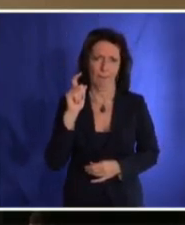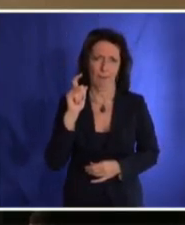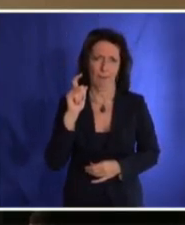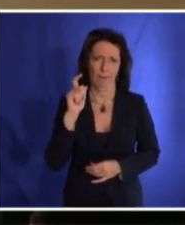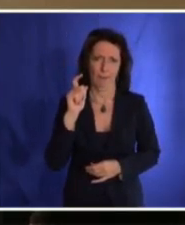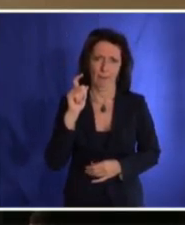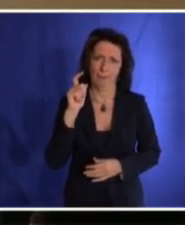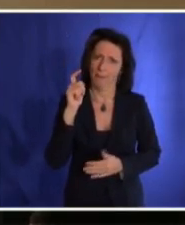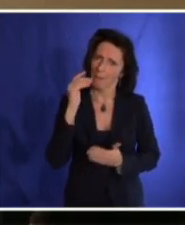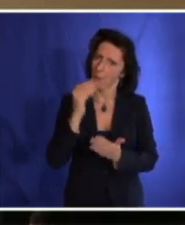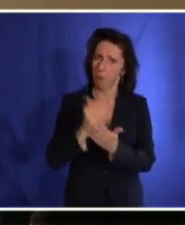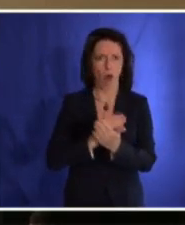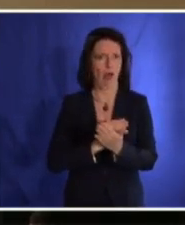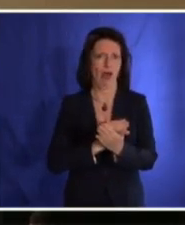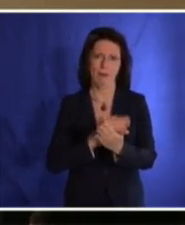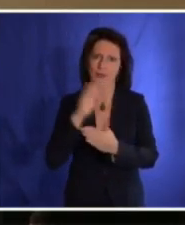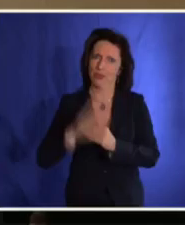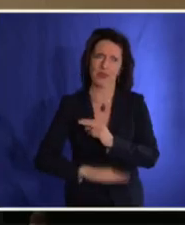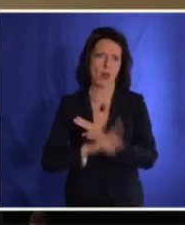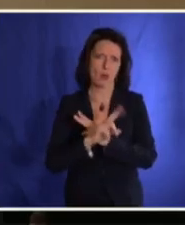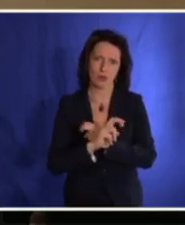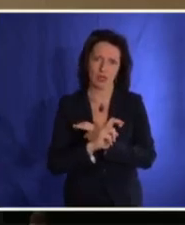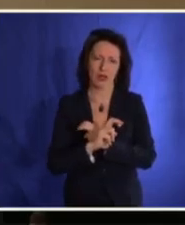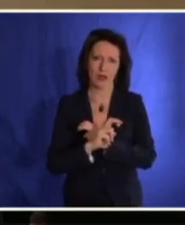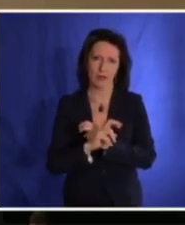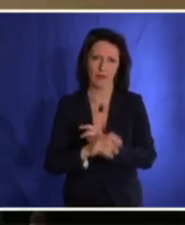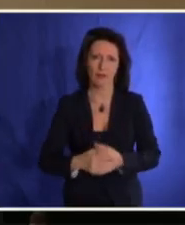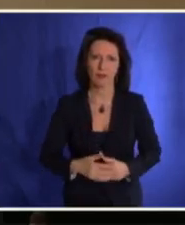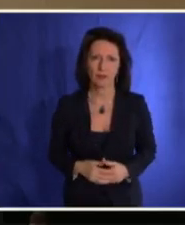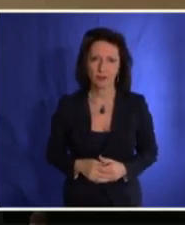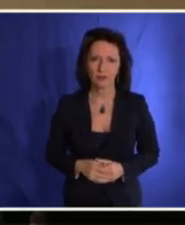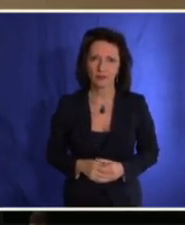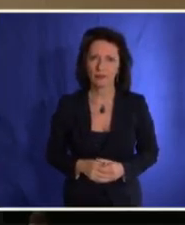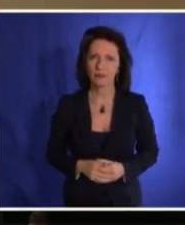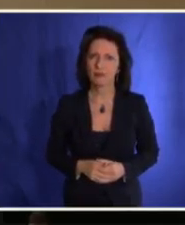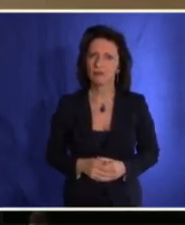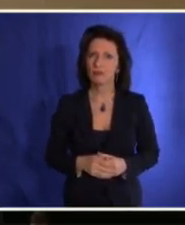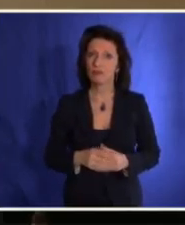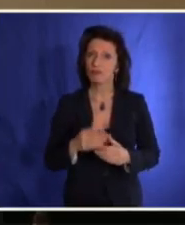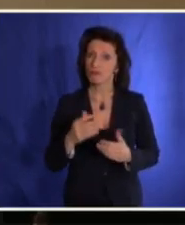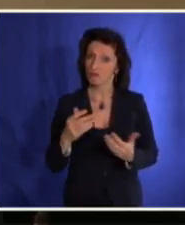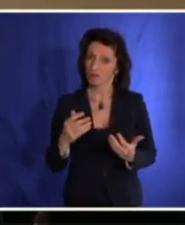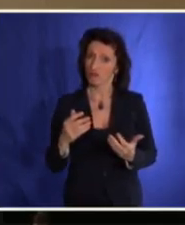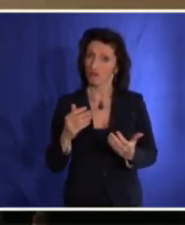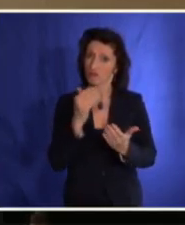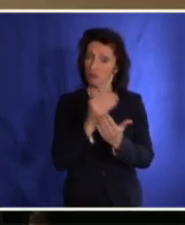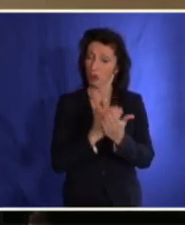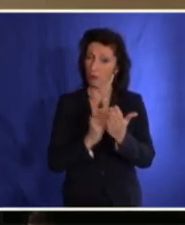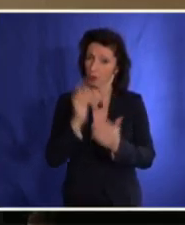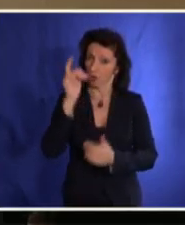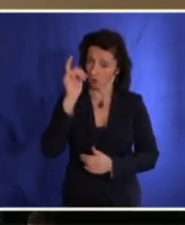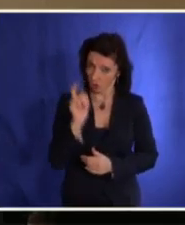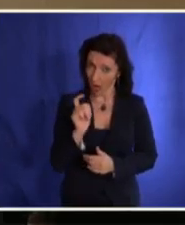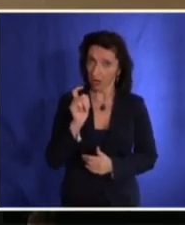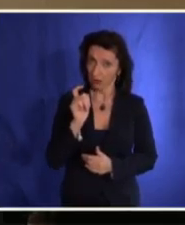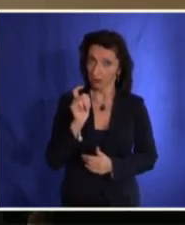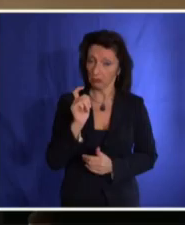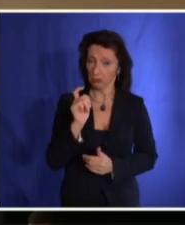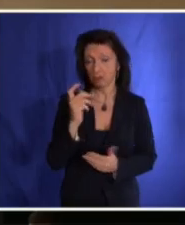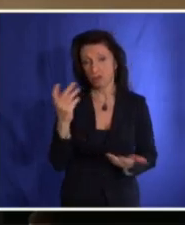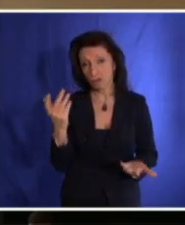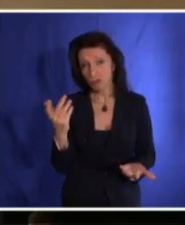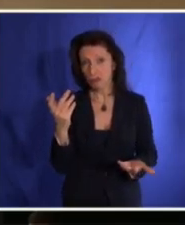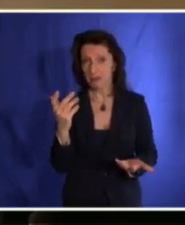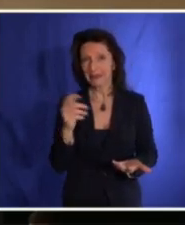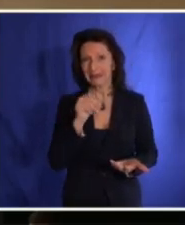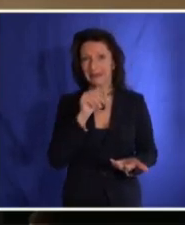volles Programm Niederösterreich. Und wenn man ein Programm startet, dann soll man vielleicht nicht